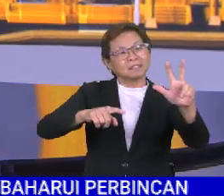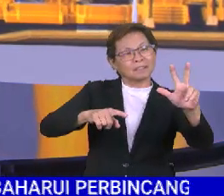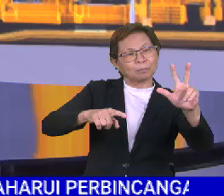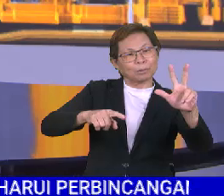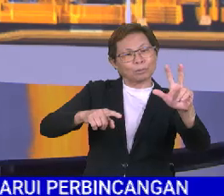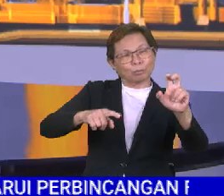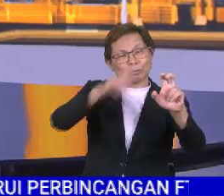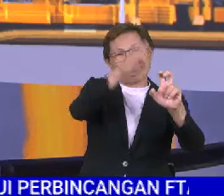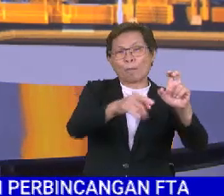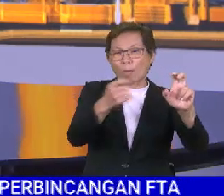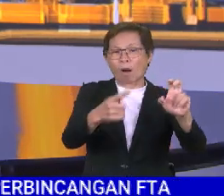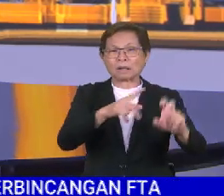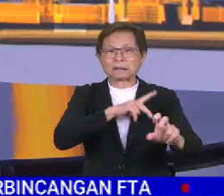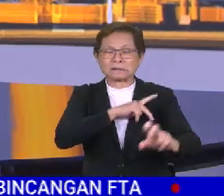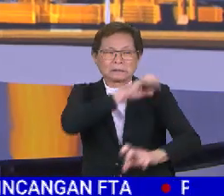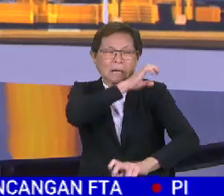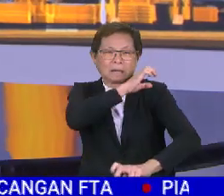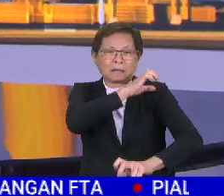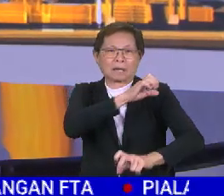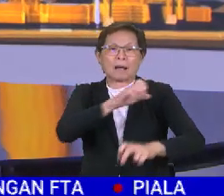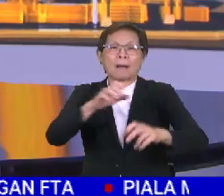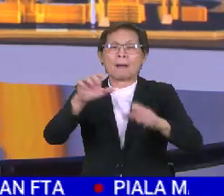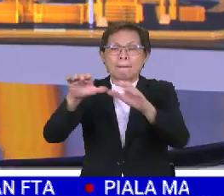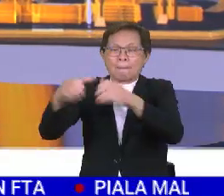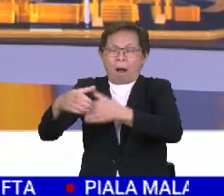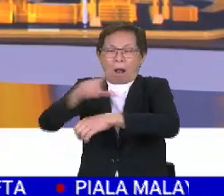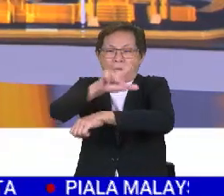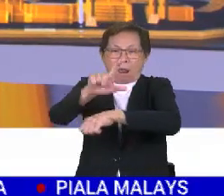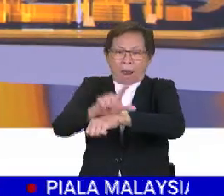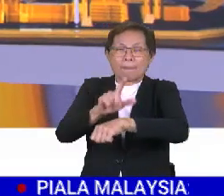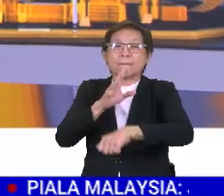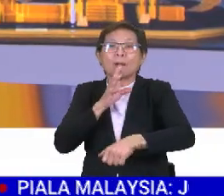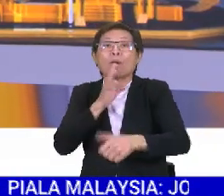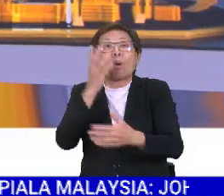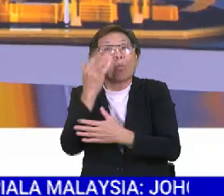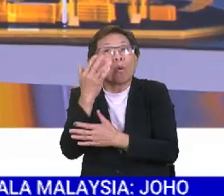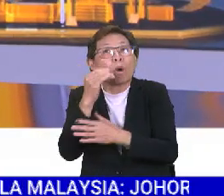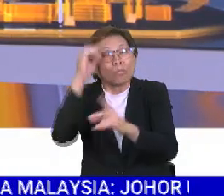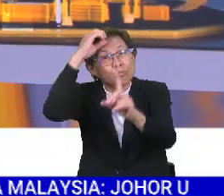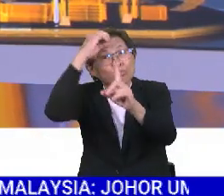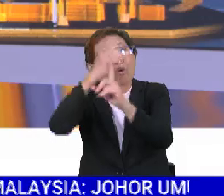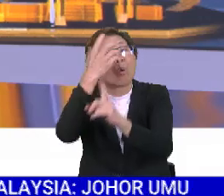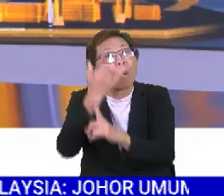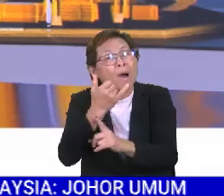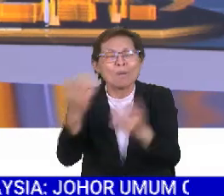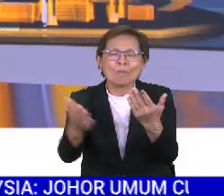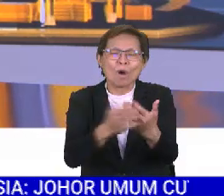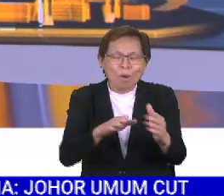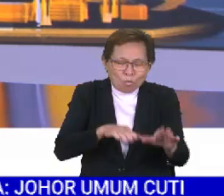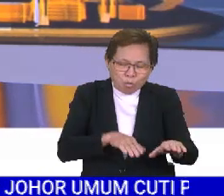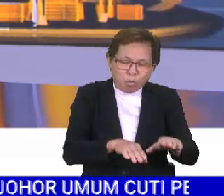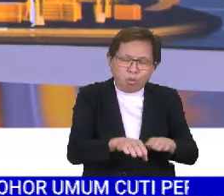Ketua Pegawai Eksekutif Perbadanan Labuan Rituan Muhammad Ismail berkata tujuannya melancarkan aliran trafik selain memudahkan